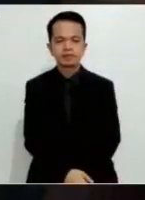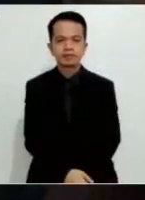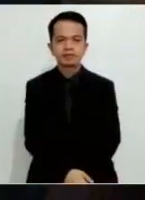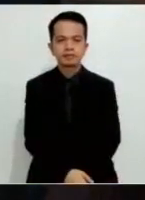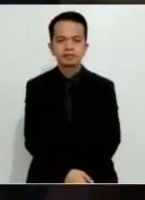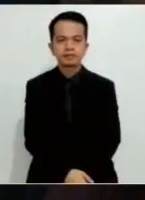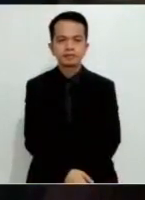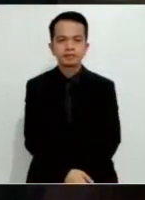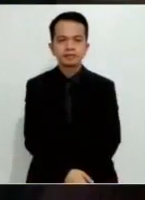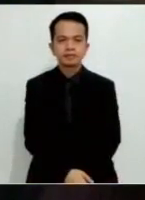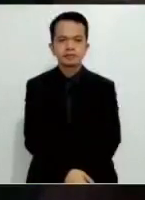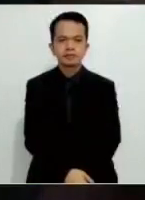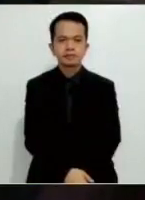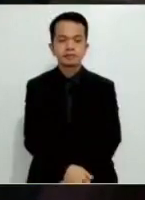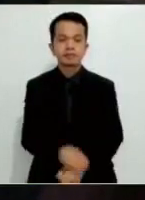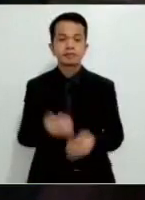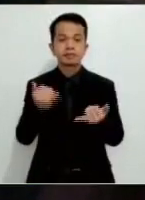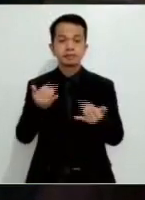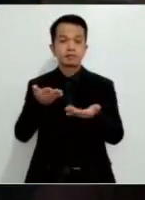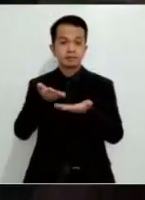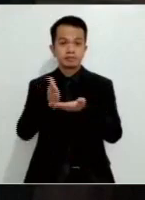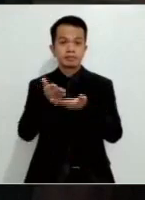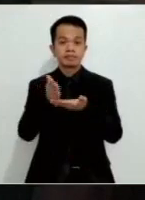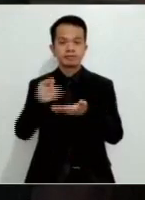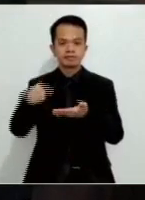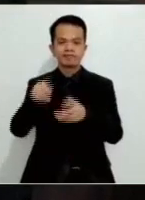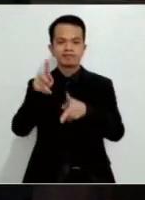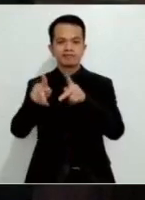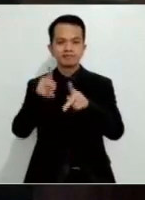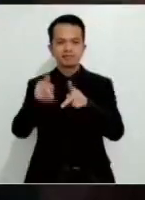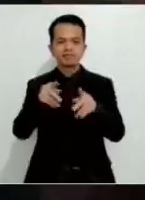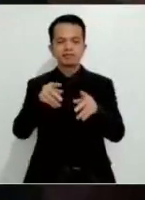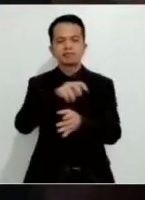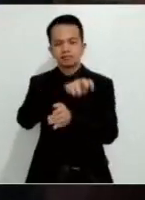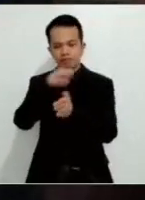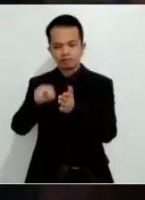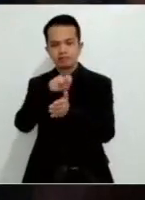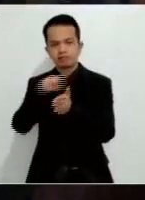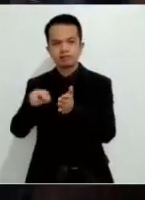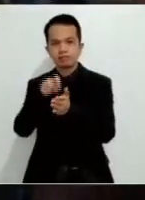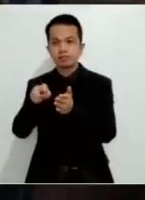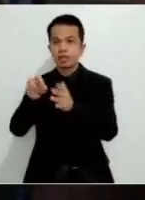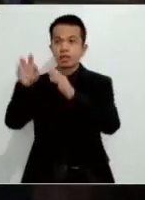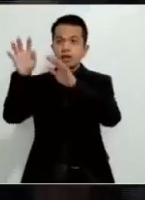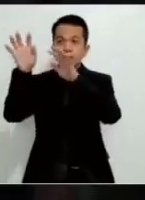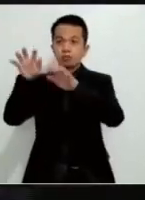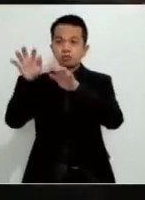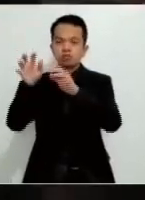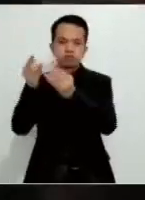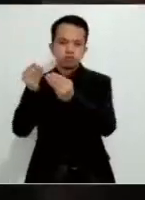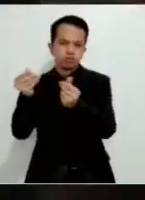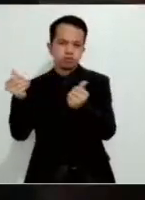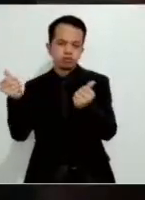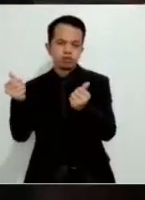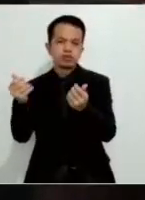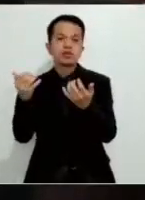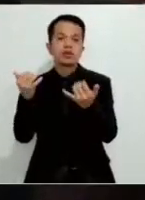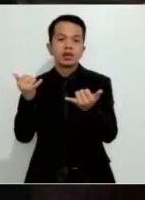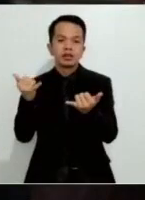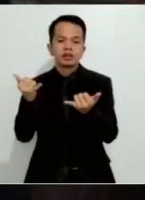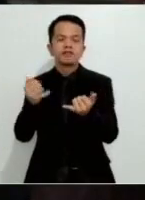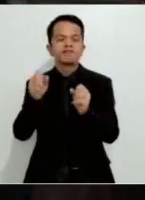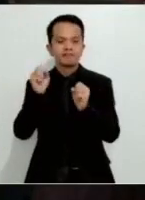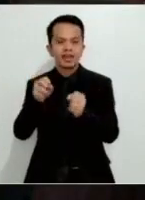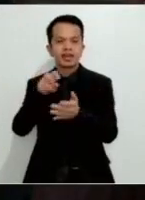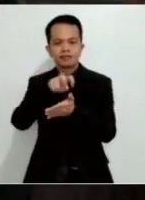Igan, pinayagan ng mag-board ang mga pasahero matapos bumuti ang lagay ng panahon. Kaya naman makakabiyahe na ang mga stranded natin mga kapuso dito sa